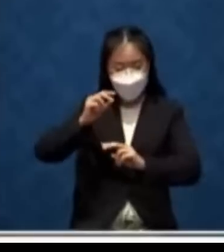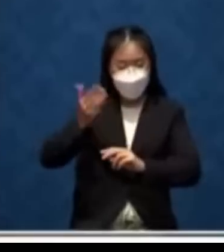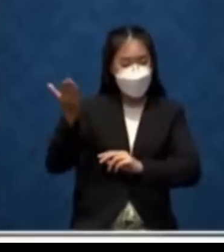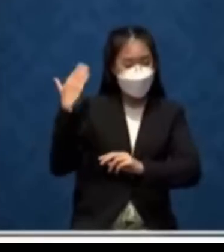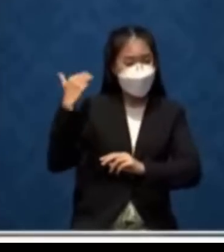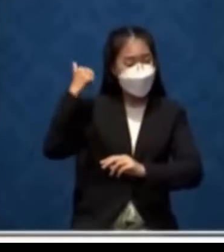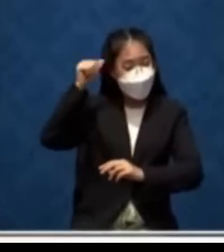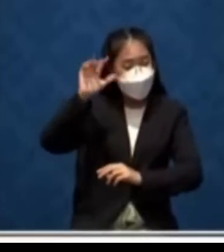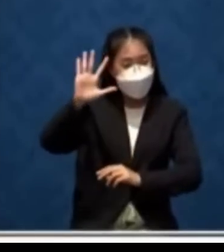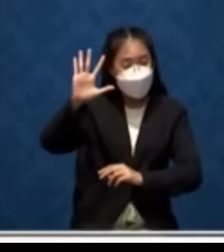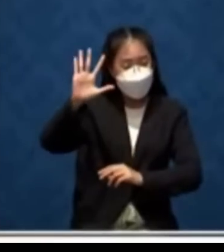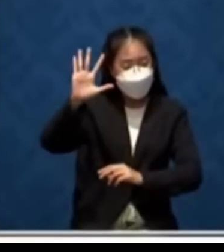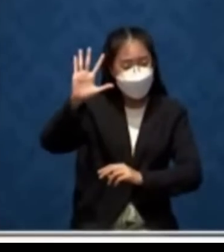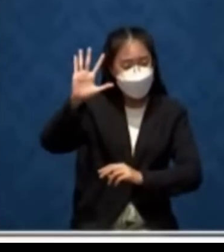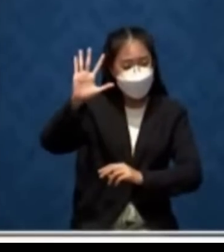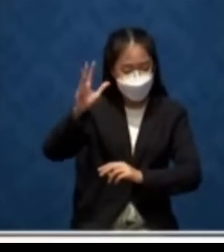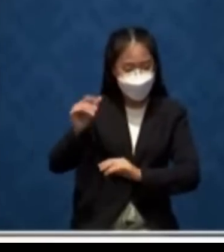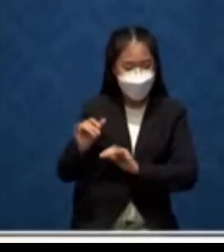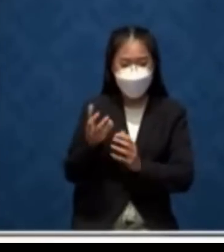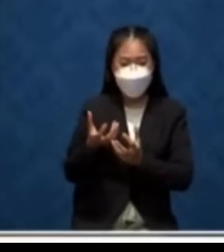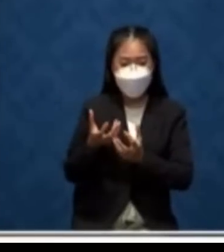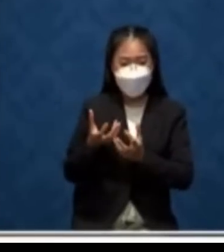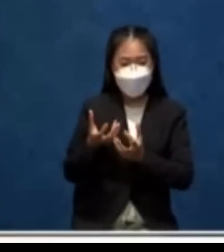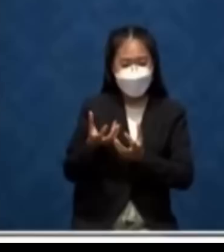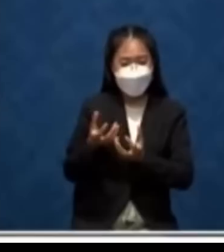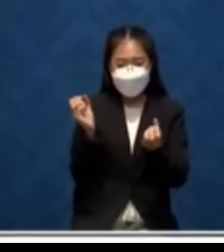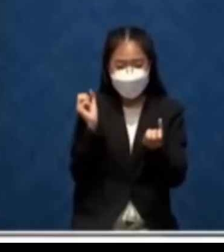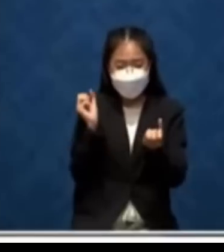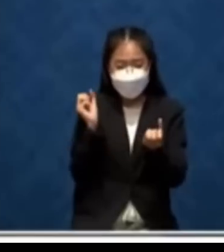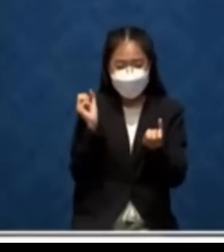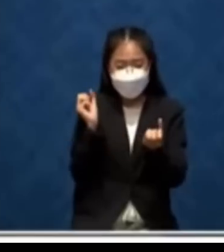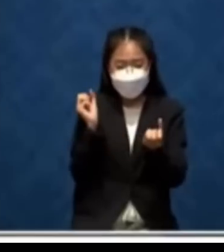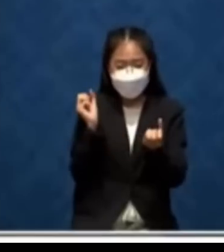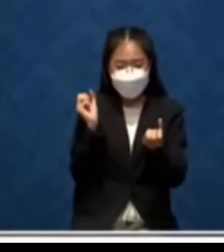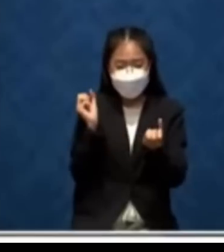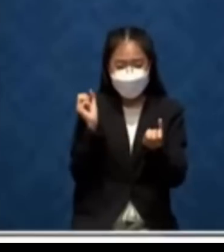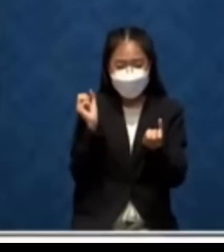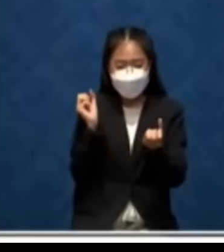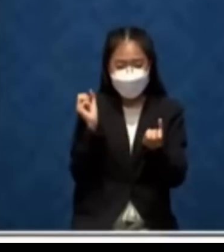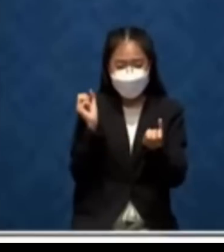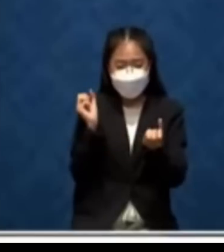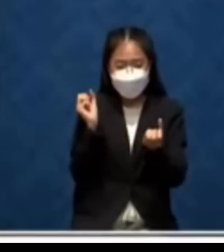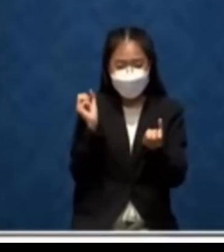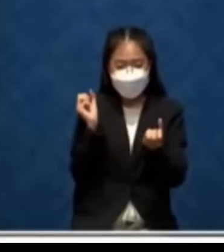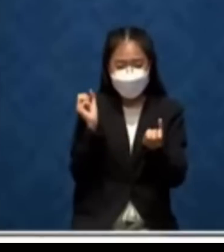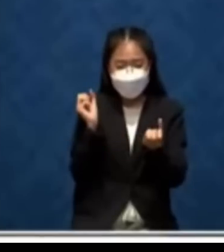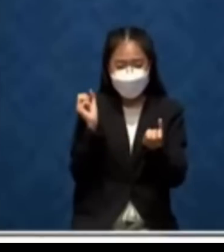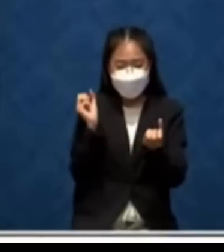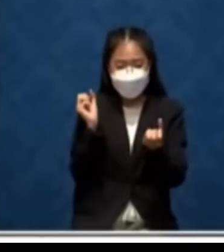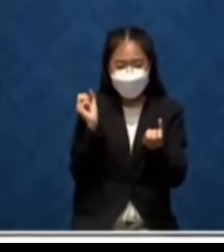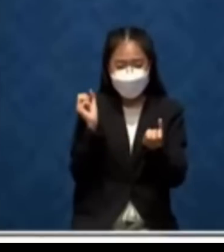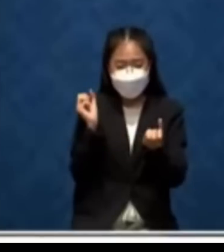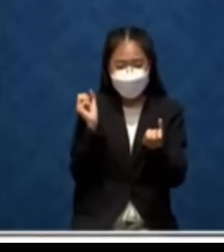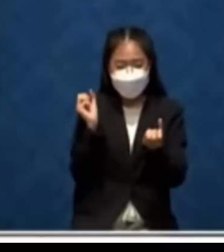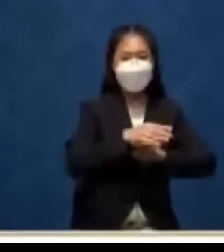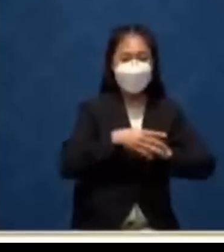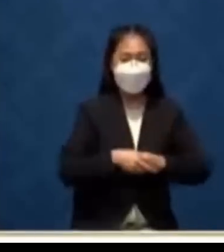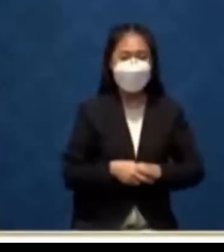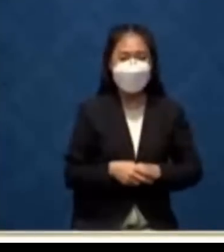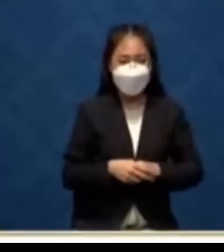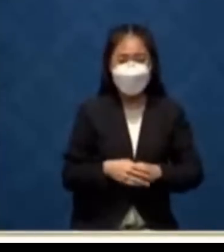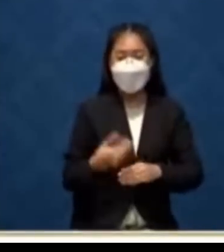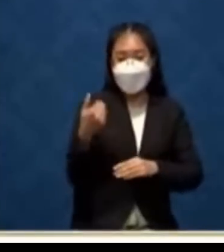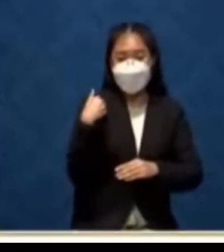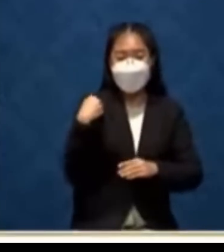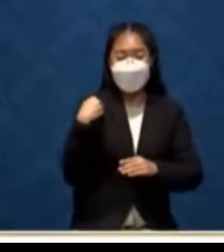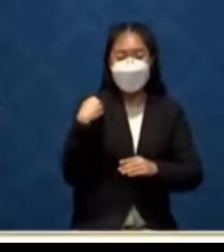ผื่อเวลาไว้เหลือเฟือที่จะย้ายหลักฐานหนีไปได้ปีศาจในรายละเอียดยังมีต่อในขั้นตอน